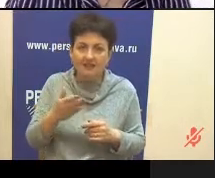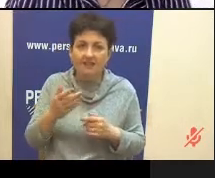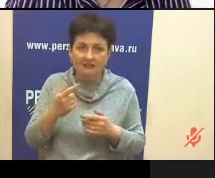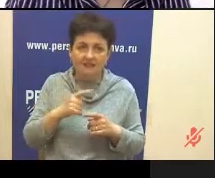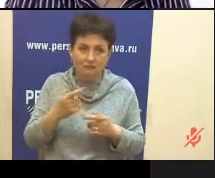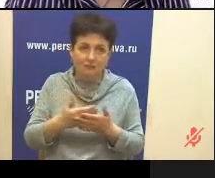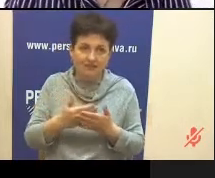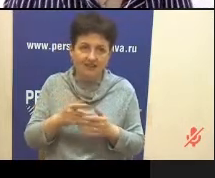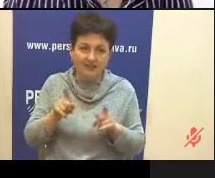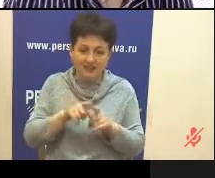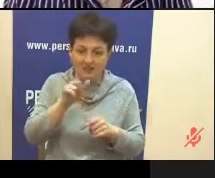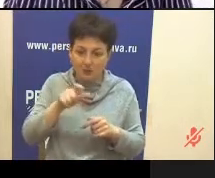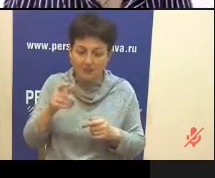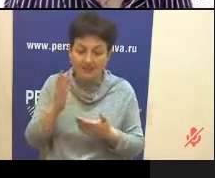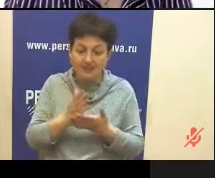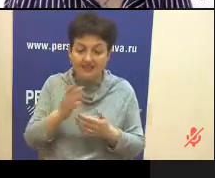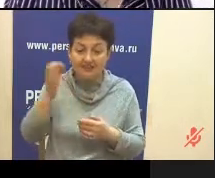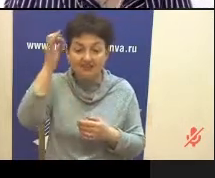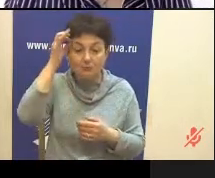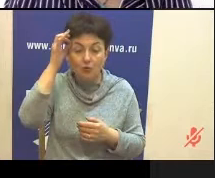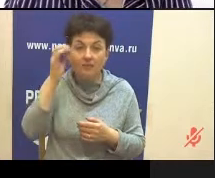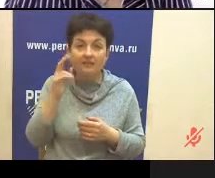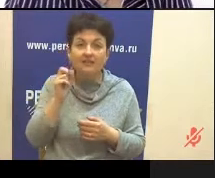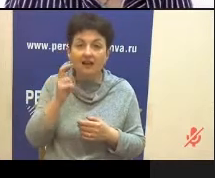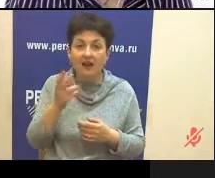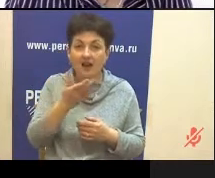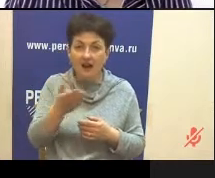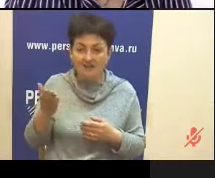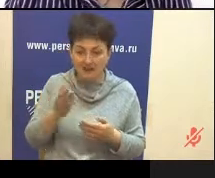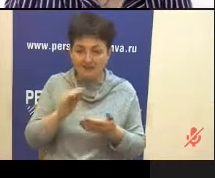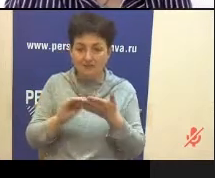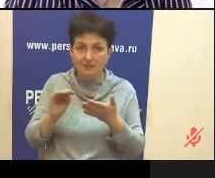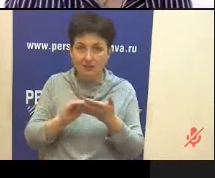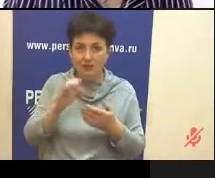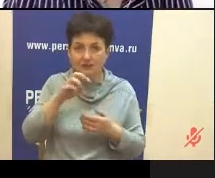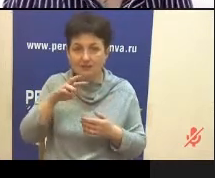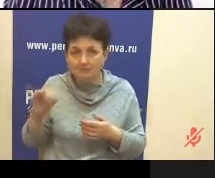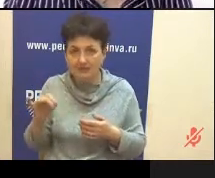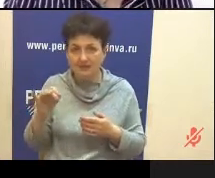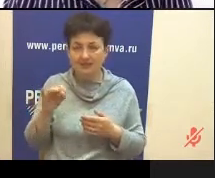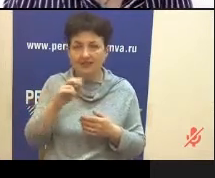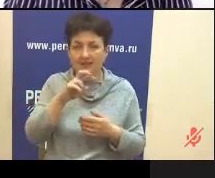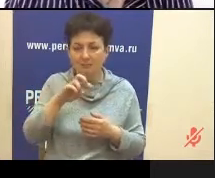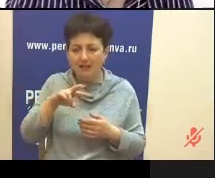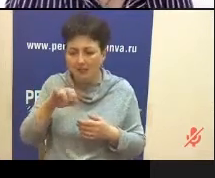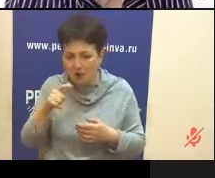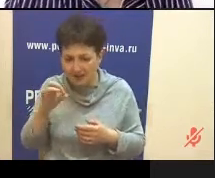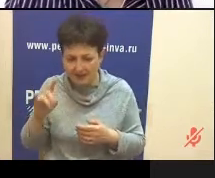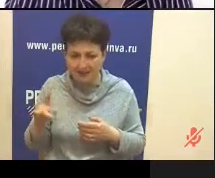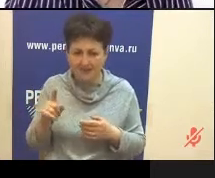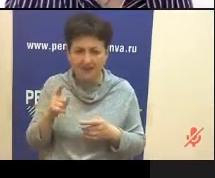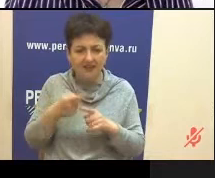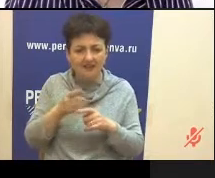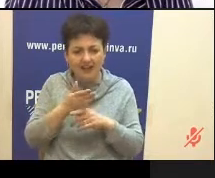наверняка такие люди есть. Вспомните о том, как о вас пишут СМИ, блогеры. Блогеры,